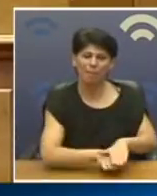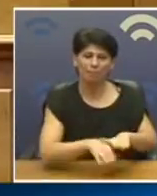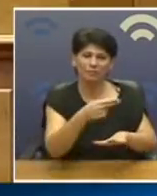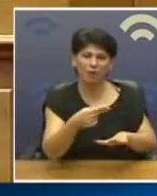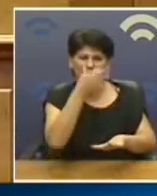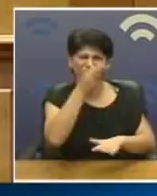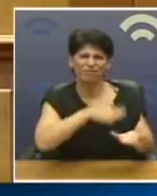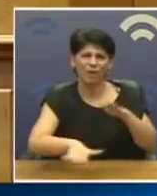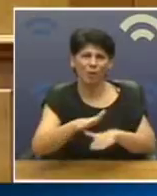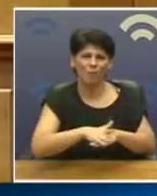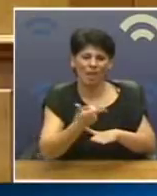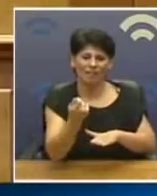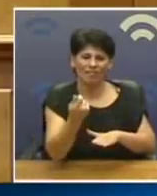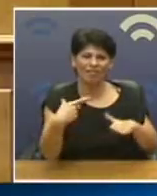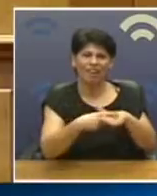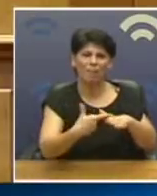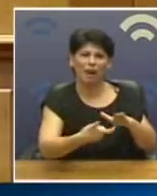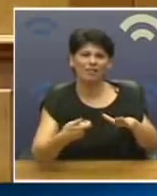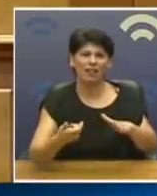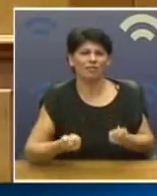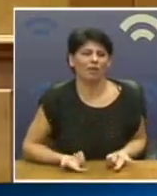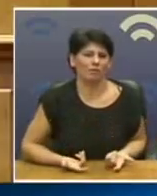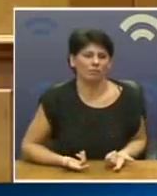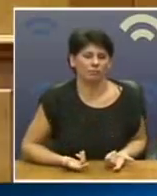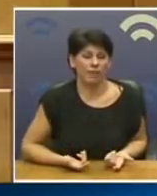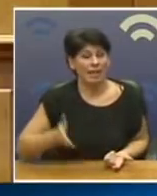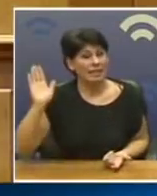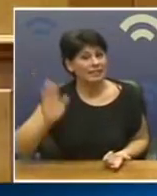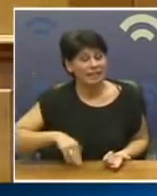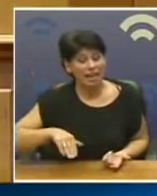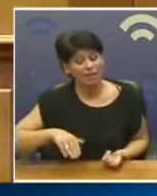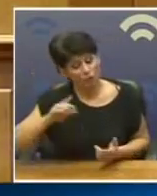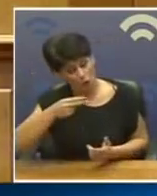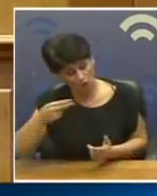σκέλος. Στο τελευταίο σκέλος της τριλογίας της ντροπής.